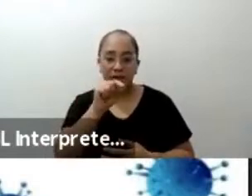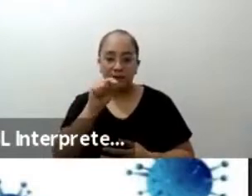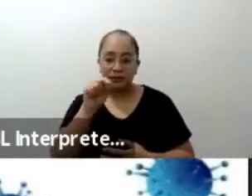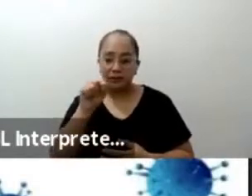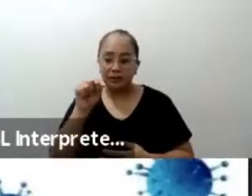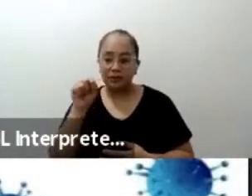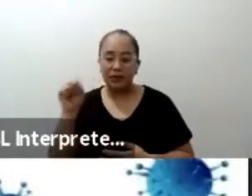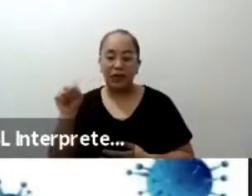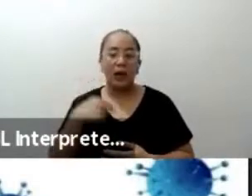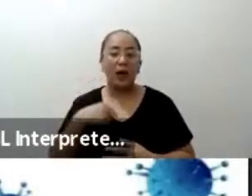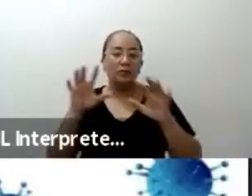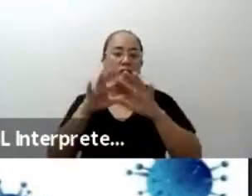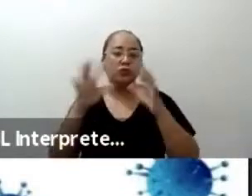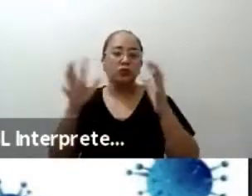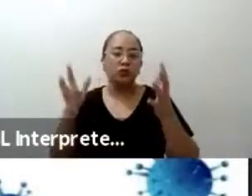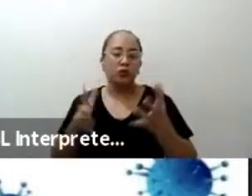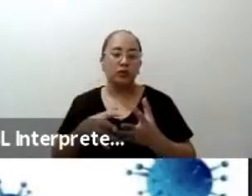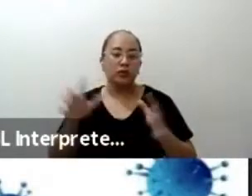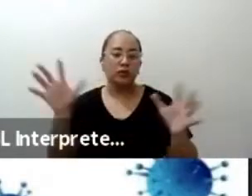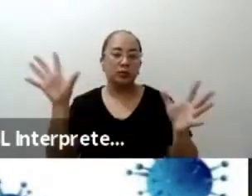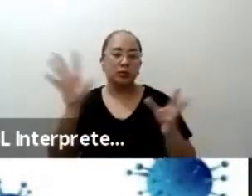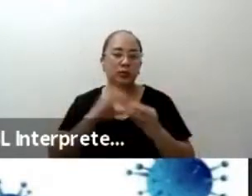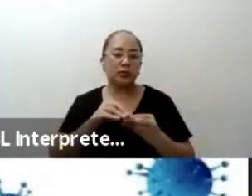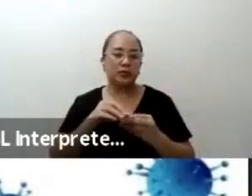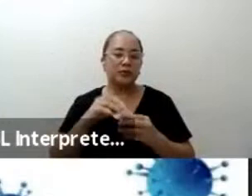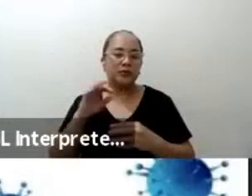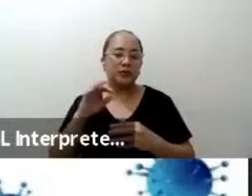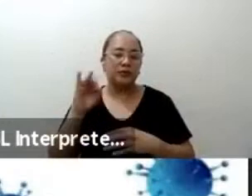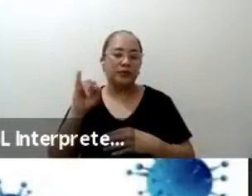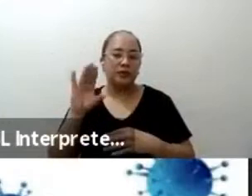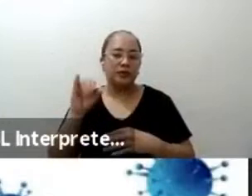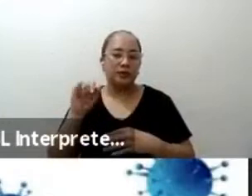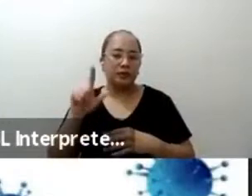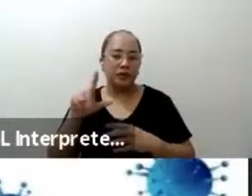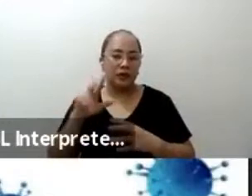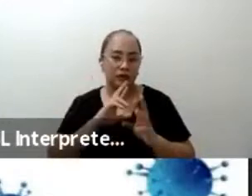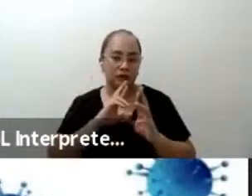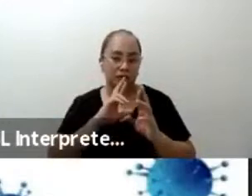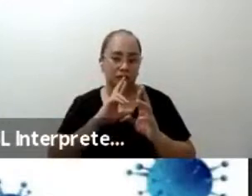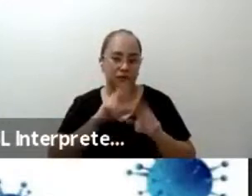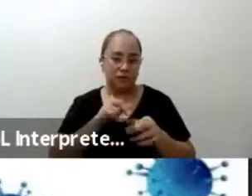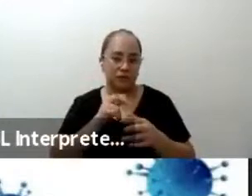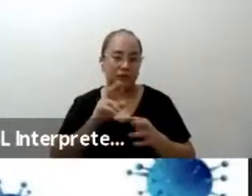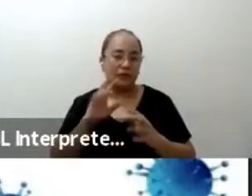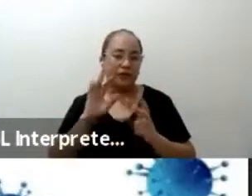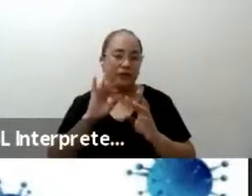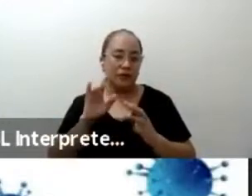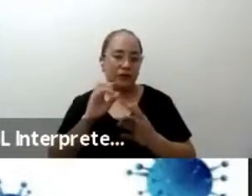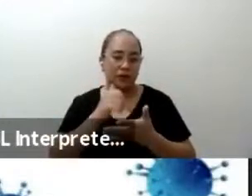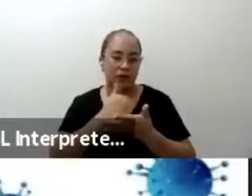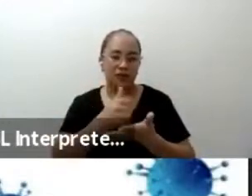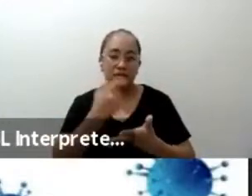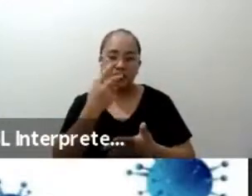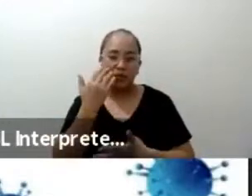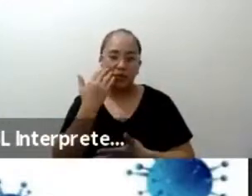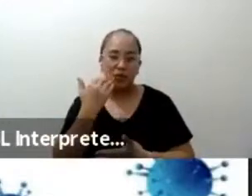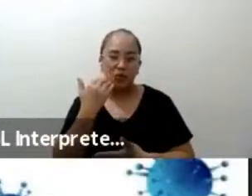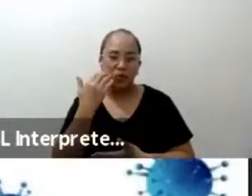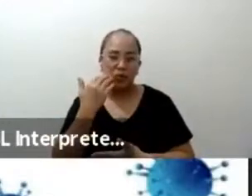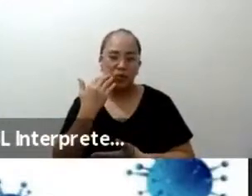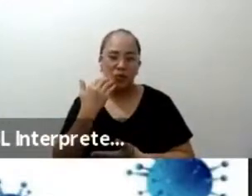global average fiscal response. Makikita natin na kulang ang